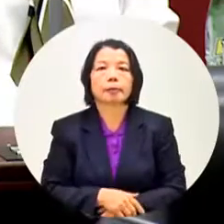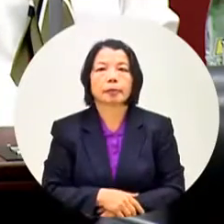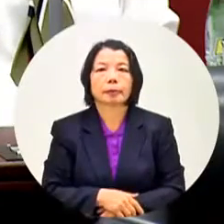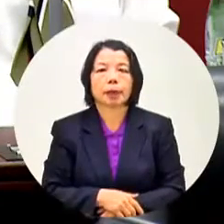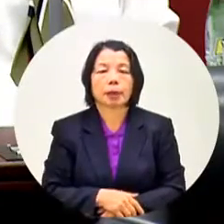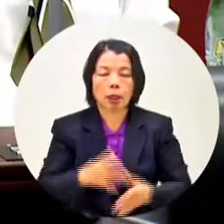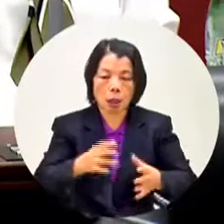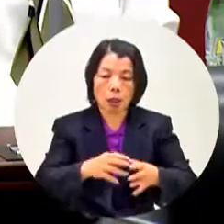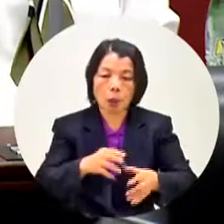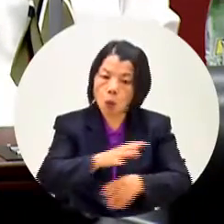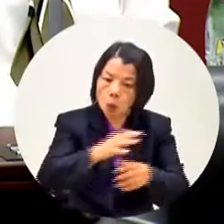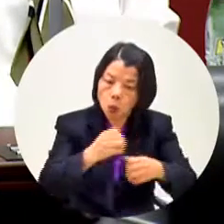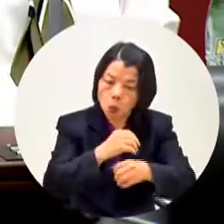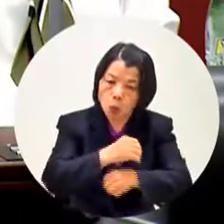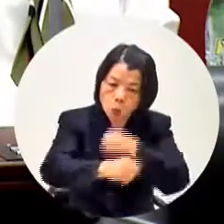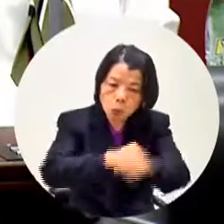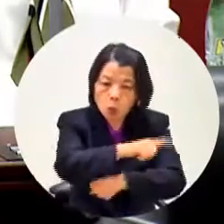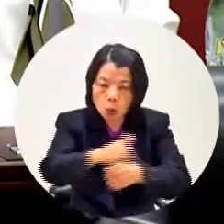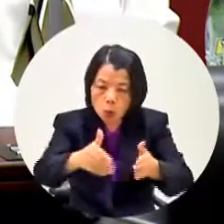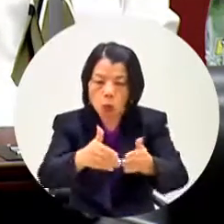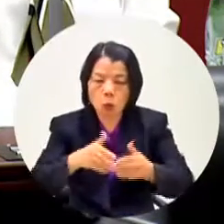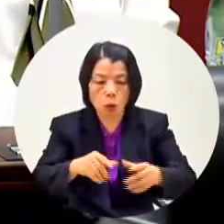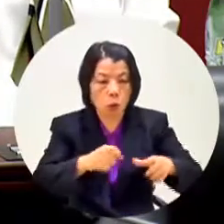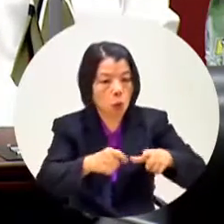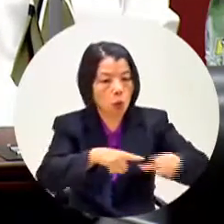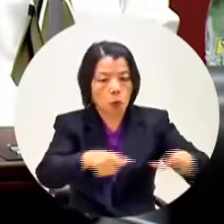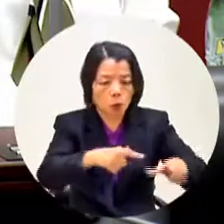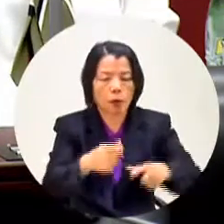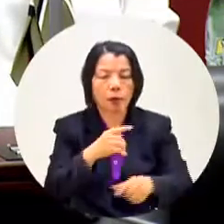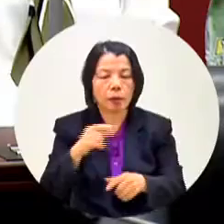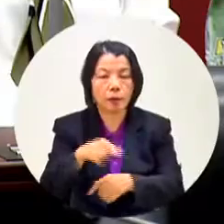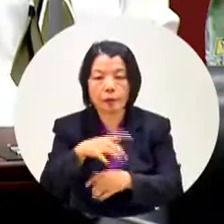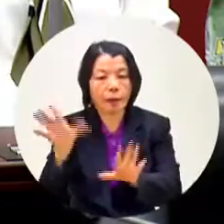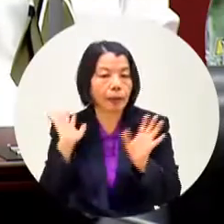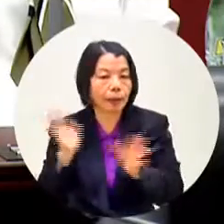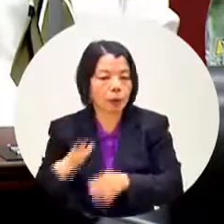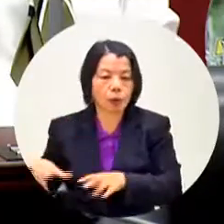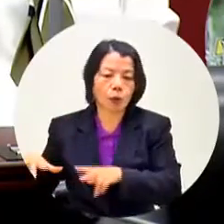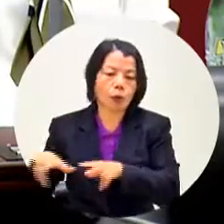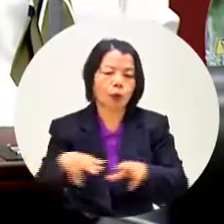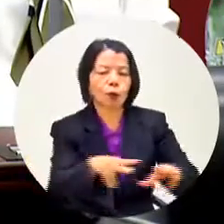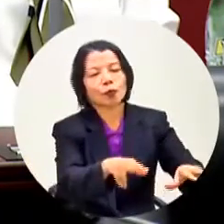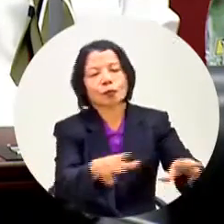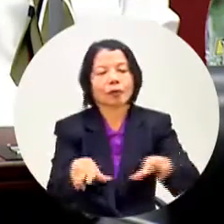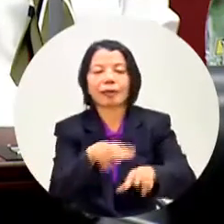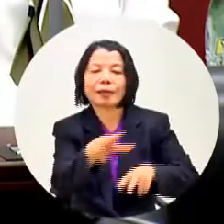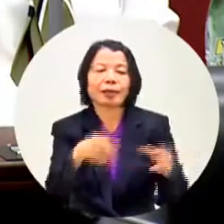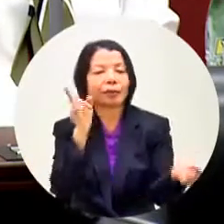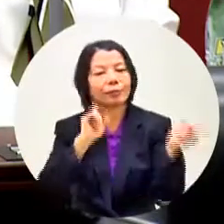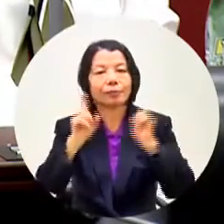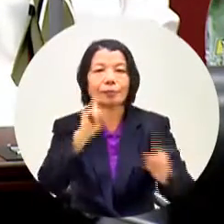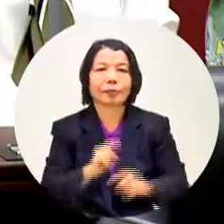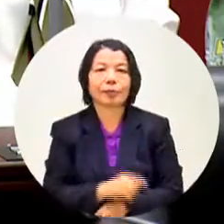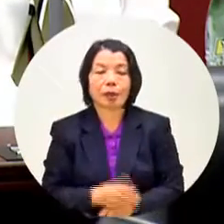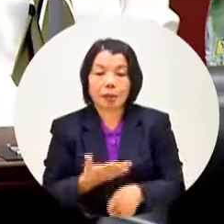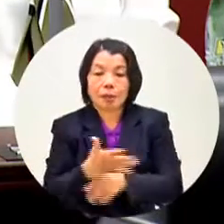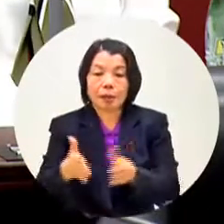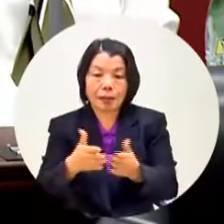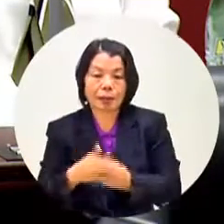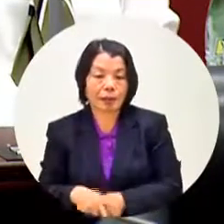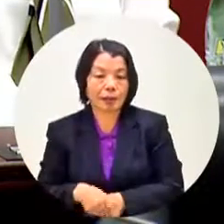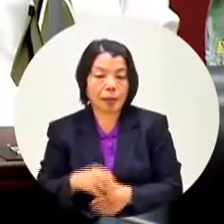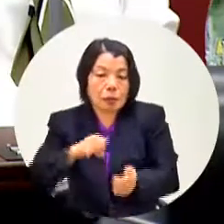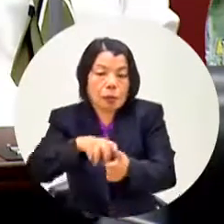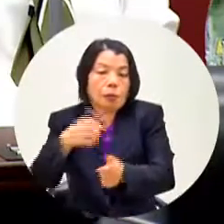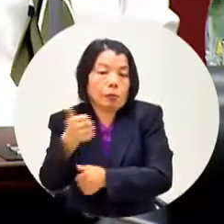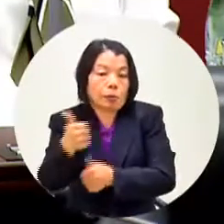物过了，嘿，要跟动物过，但是他们很爱动物，好，不亚于我们爱我们的孩子，好，但是他们在假日的时候